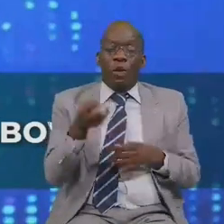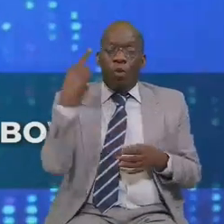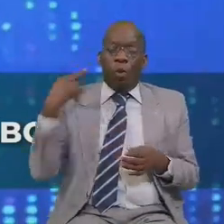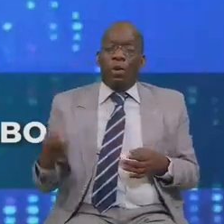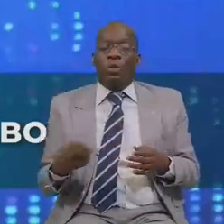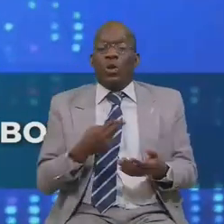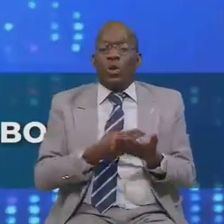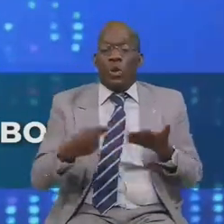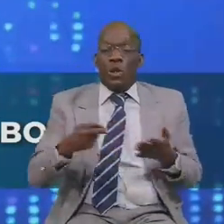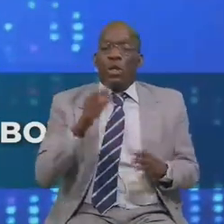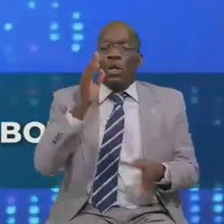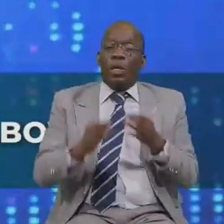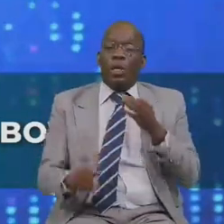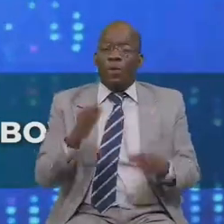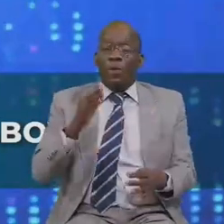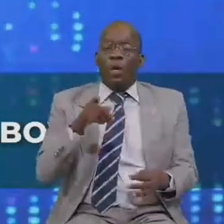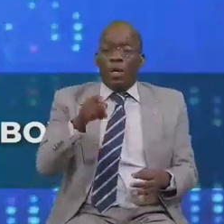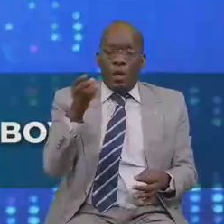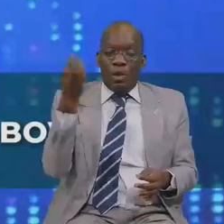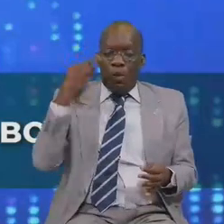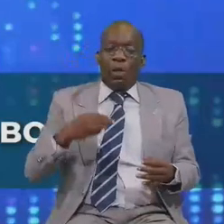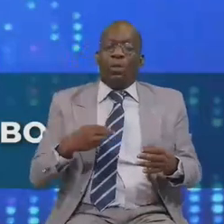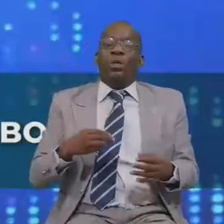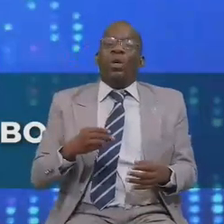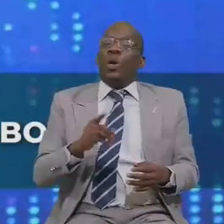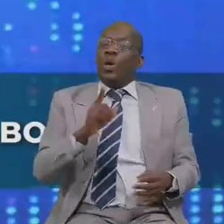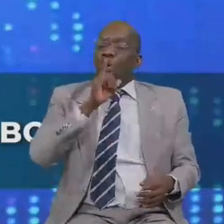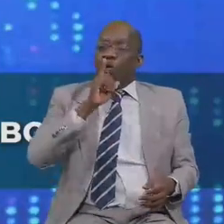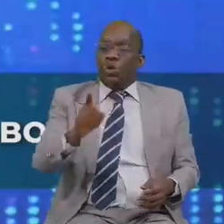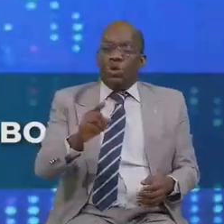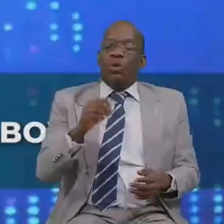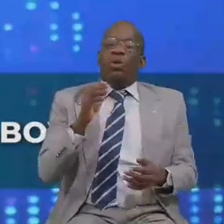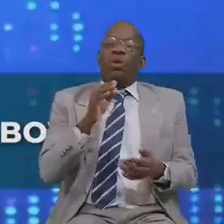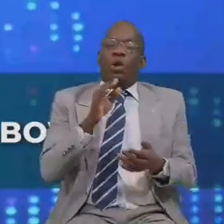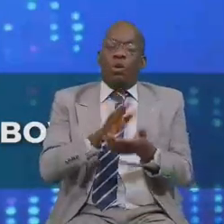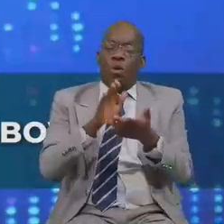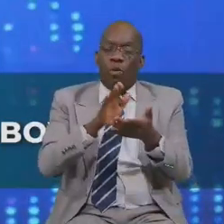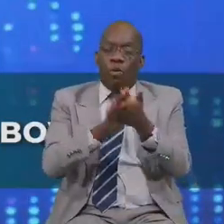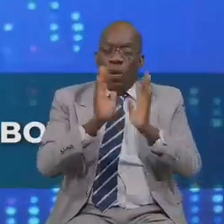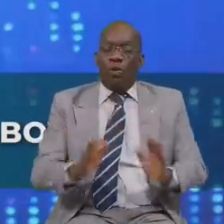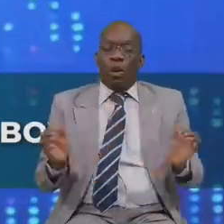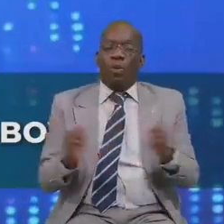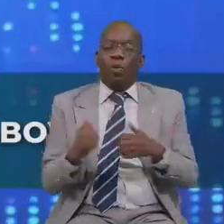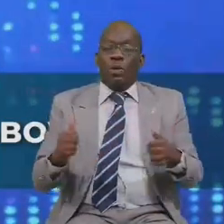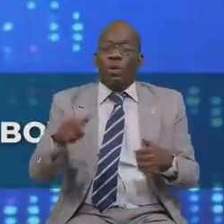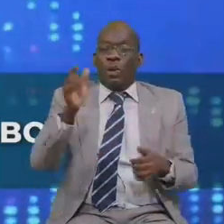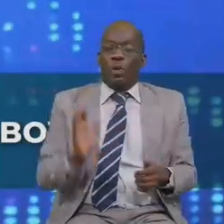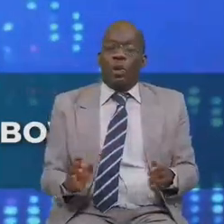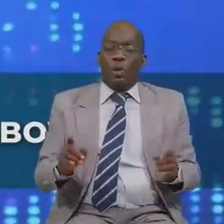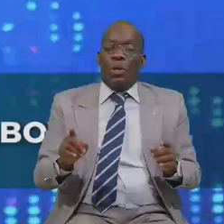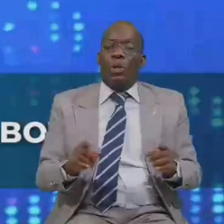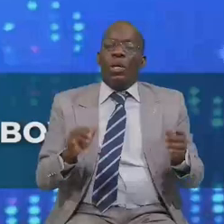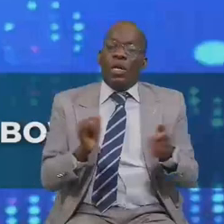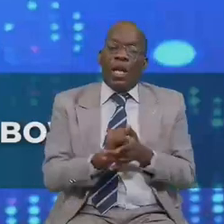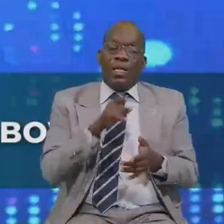même s'il était un croyant intime avec Dieu, qu'il meurt, mais